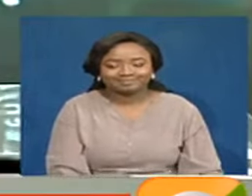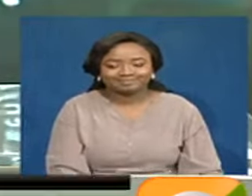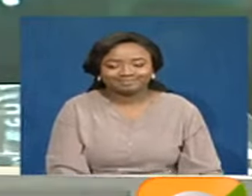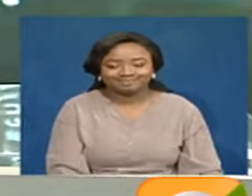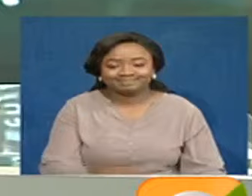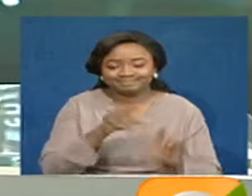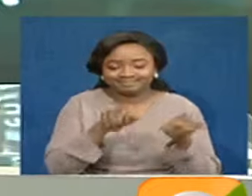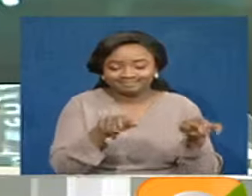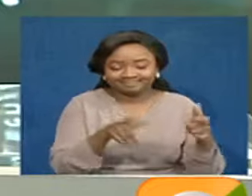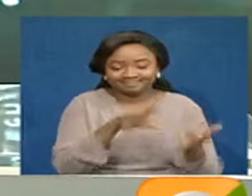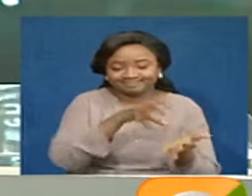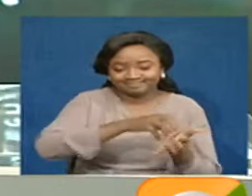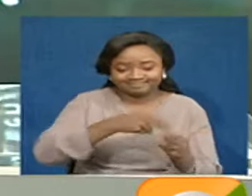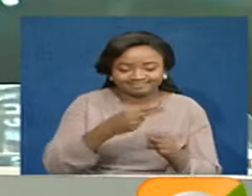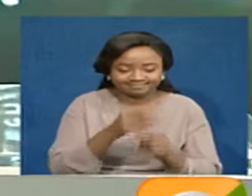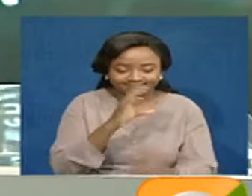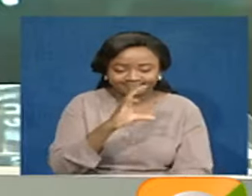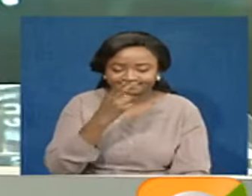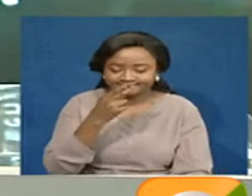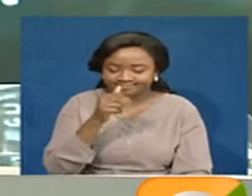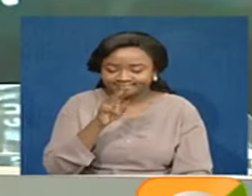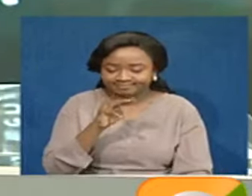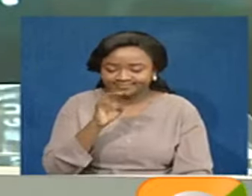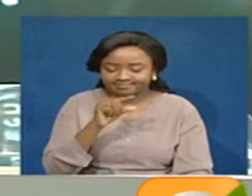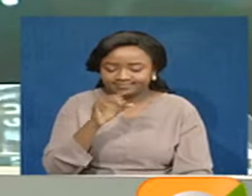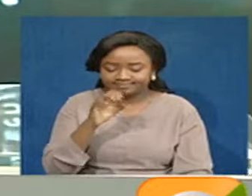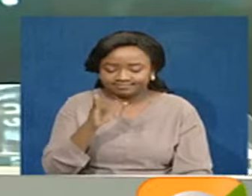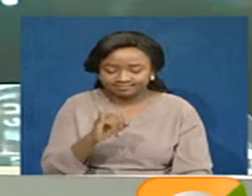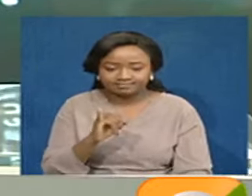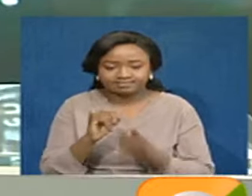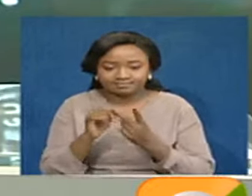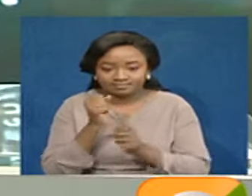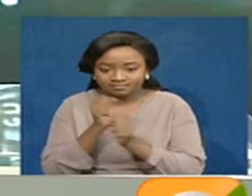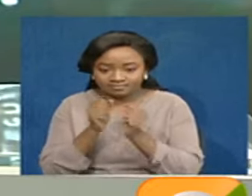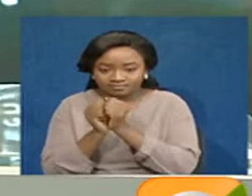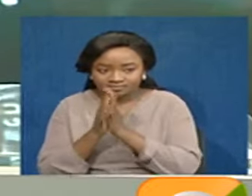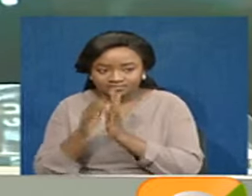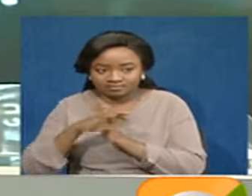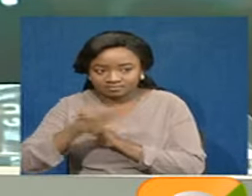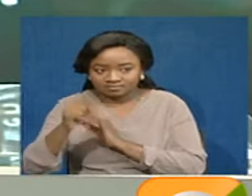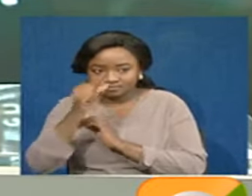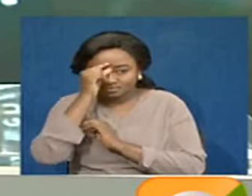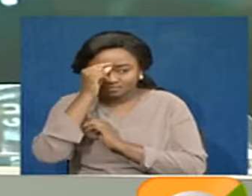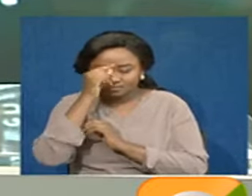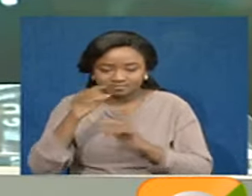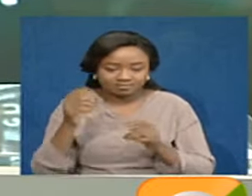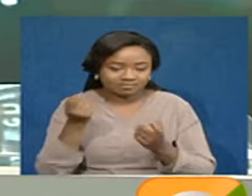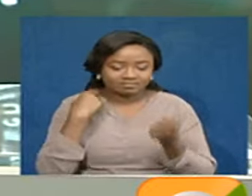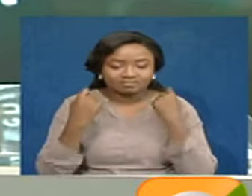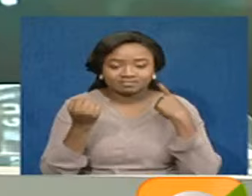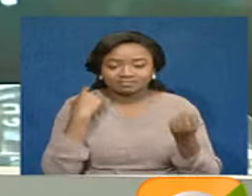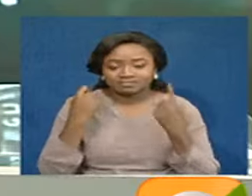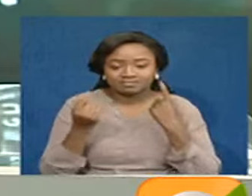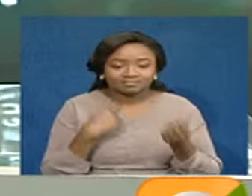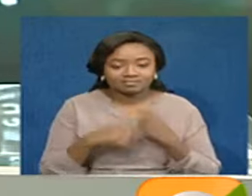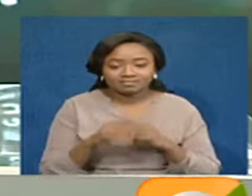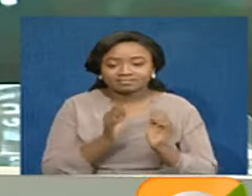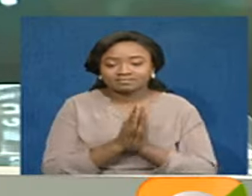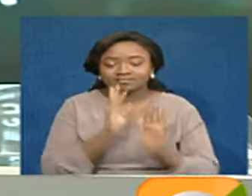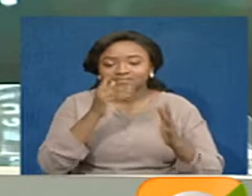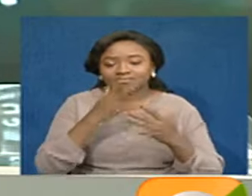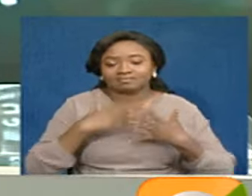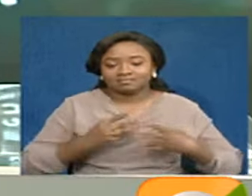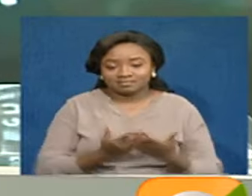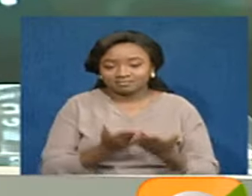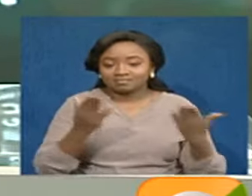Kituo cha redio cha Chamge FM kikishirikiana na serikali ya kaunti ya Kericho leo kiliwapa wakazi na mashabiki fursa